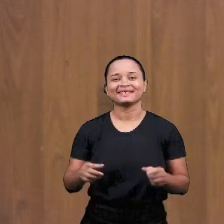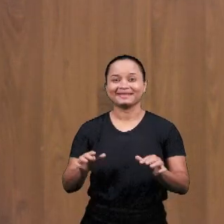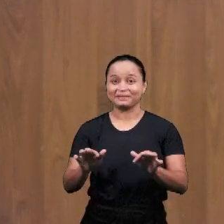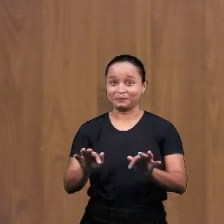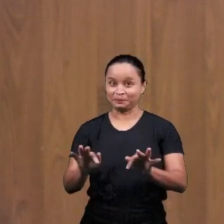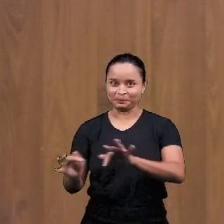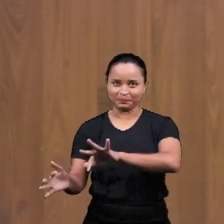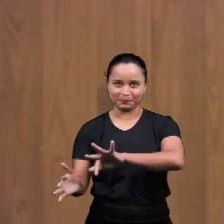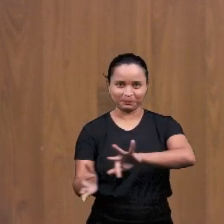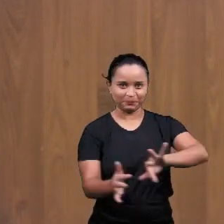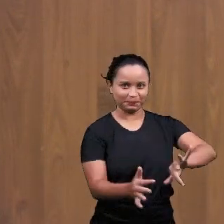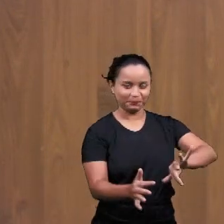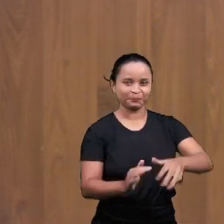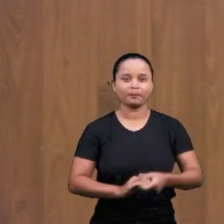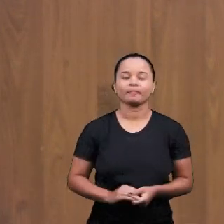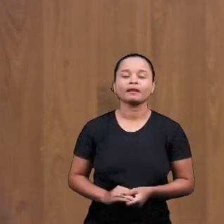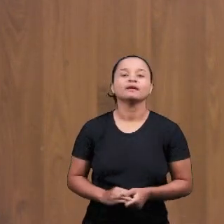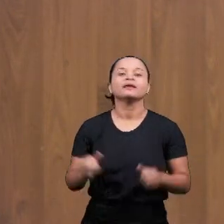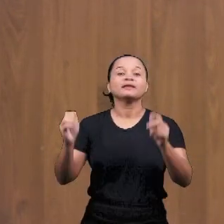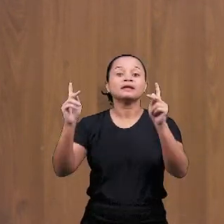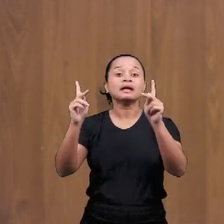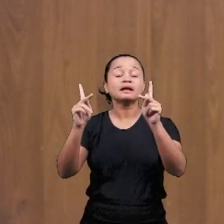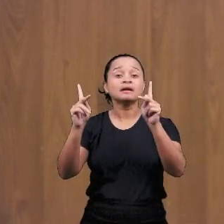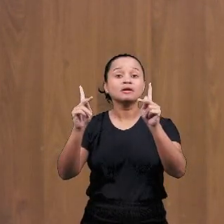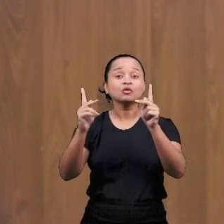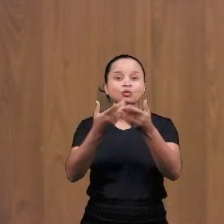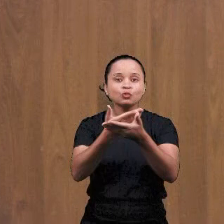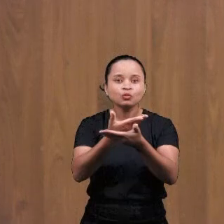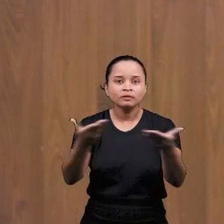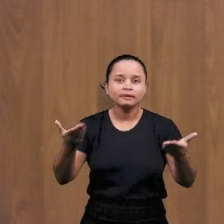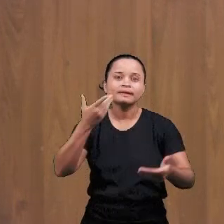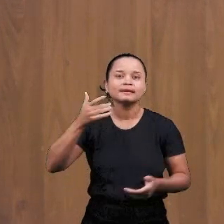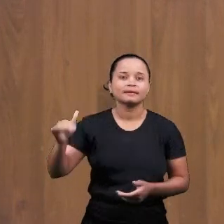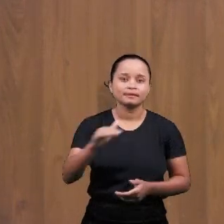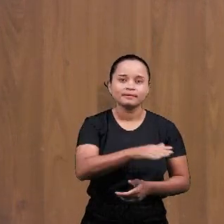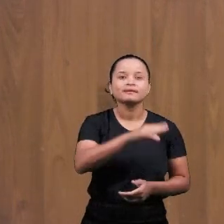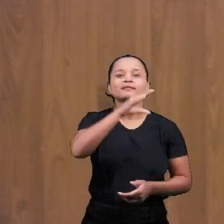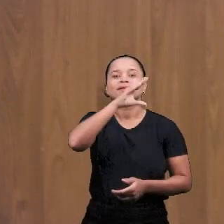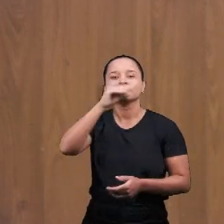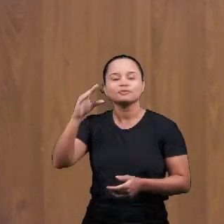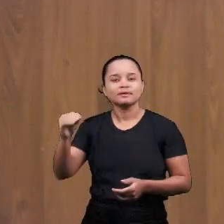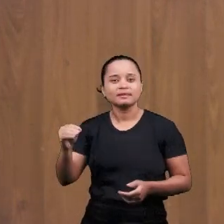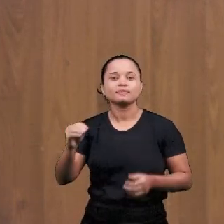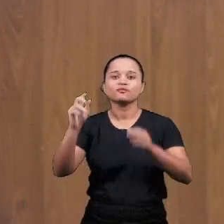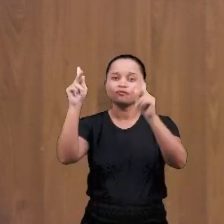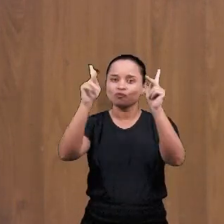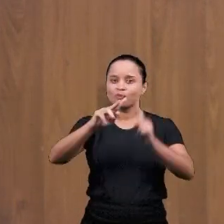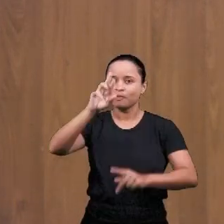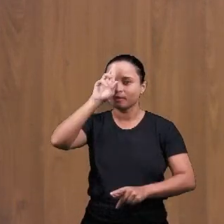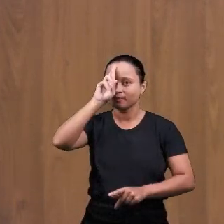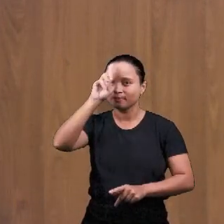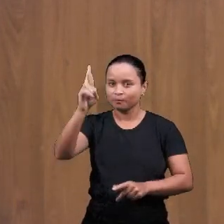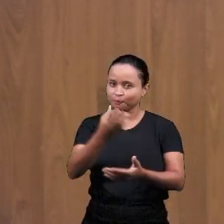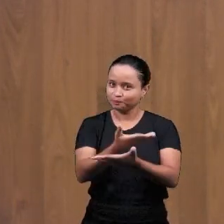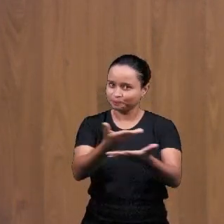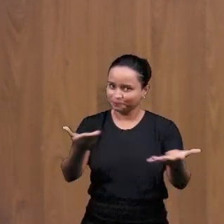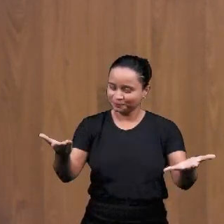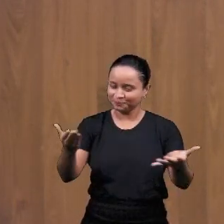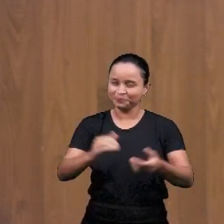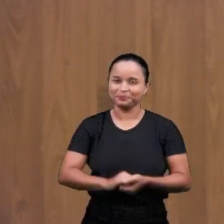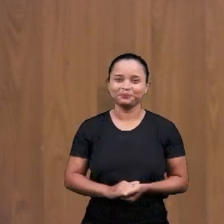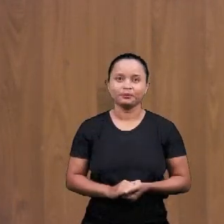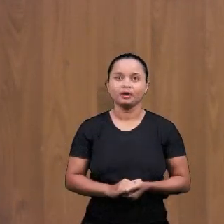Nous saluons à tous les enfants, intermédiaires et adolescents dans la paix du Seigneur. Dans cette étude, nous sommes en train